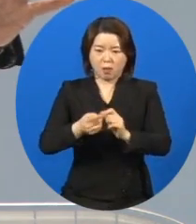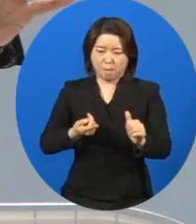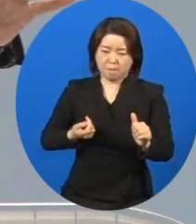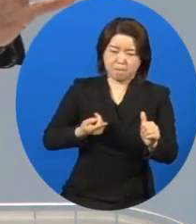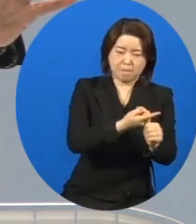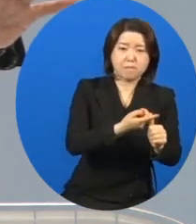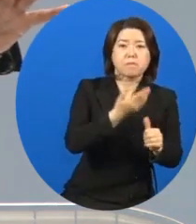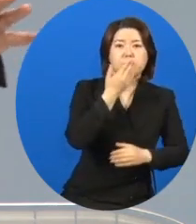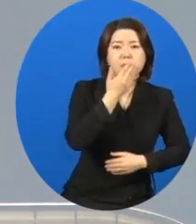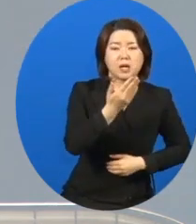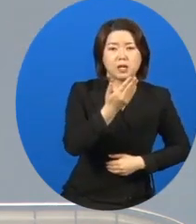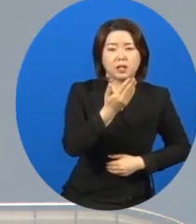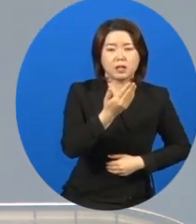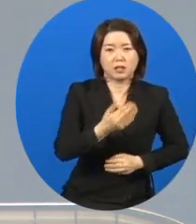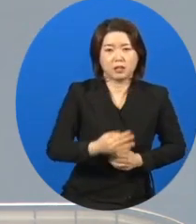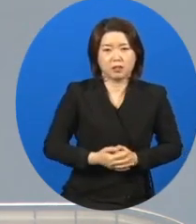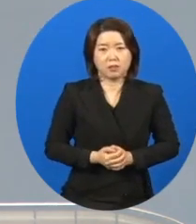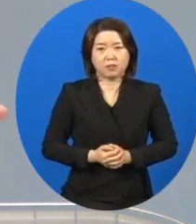당해요.